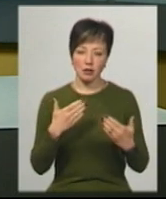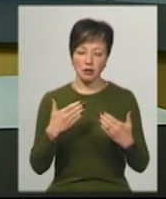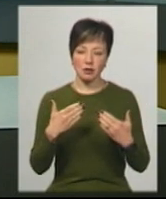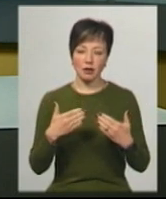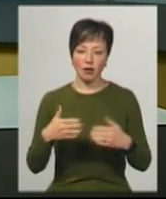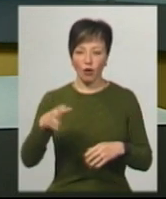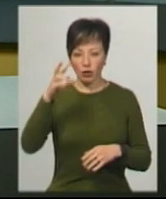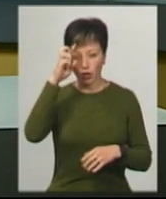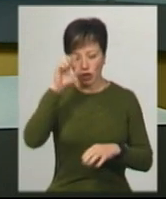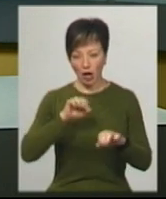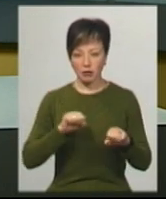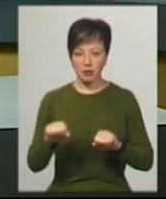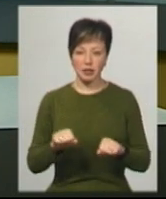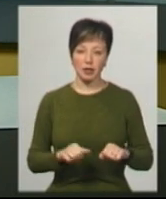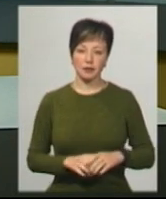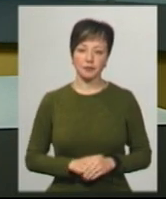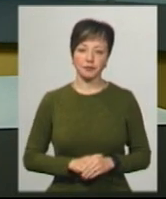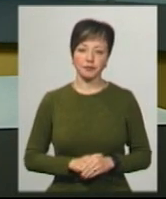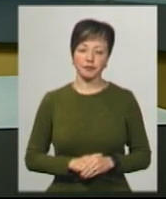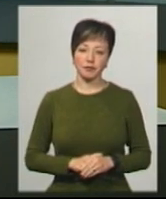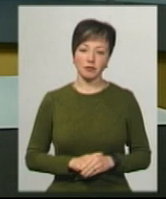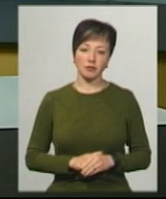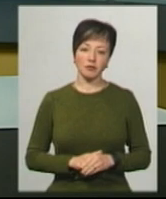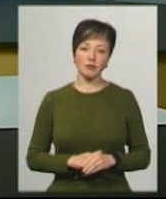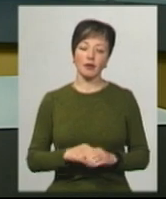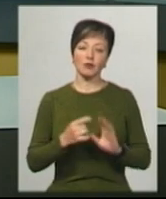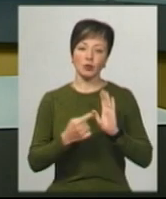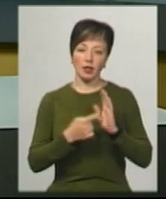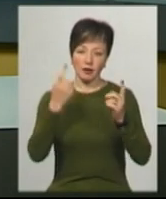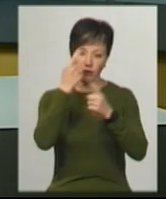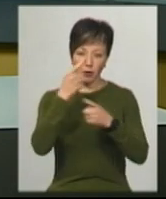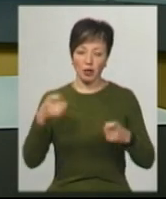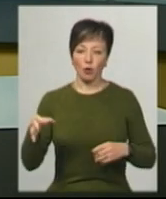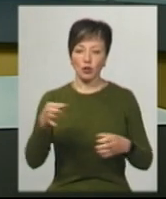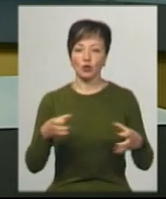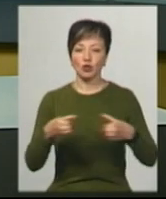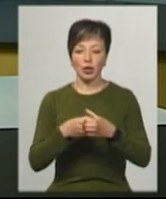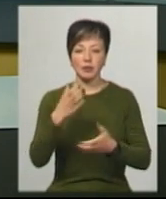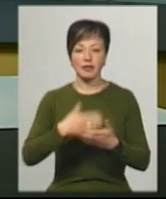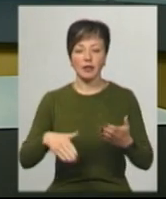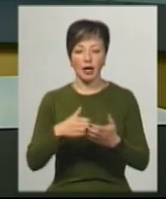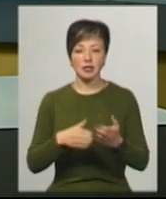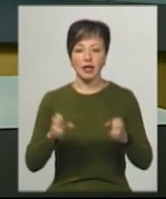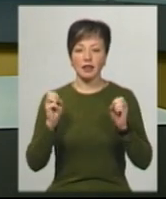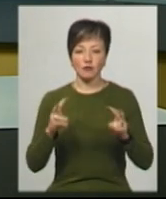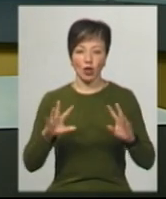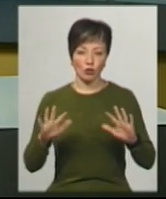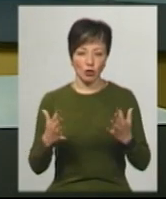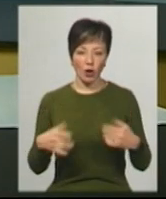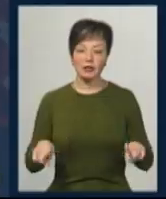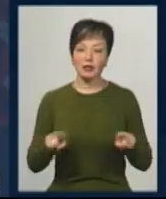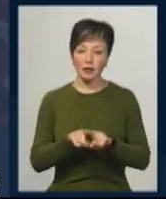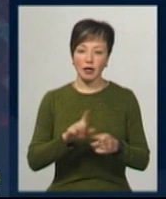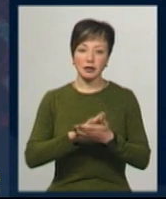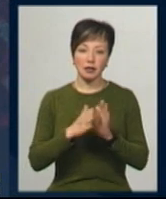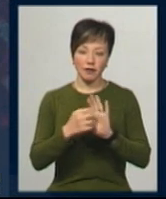громадськістю облдержадміністрації Інна Михайлова з посиланням на інформацію обласного штабу з ліквідації надзвичайної ситуації. Таким чином, станом